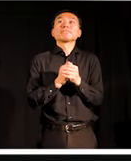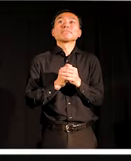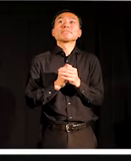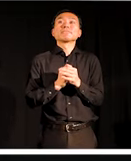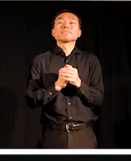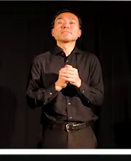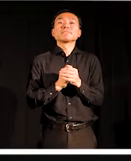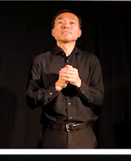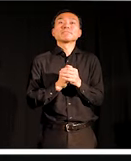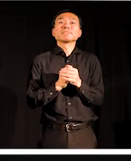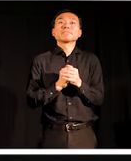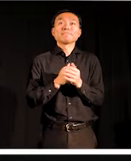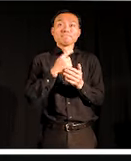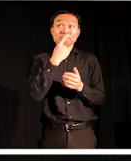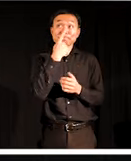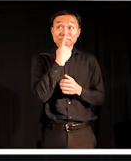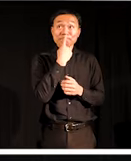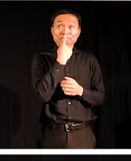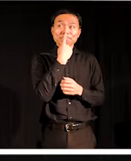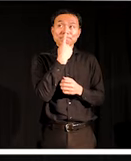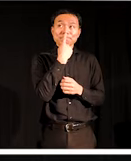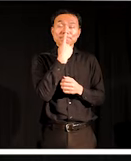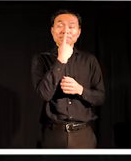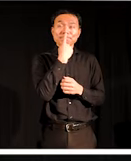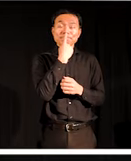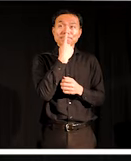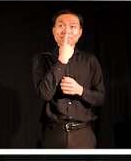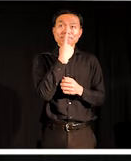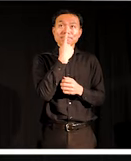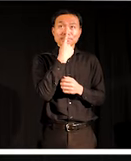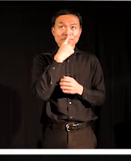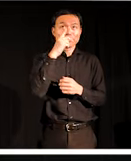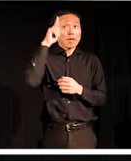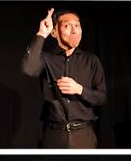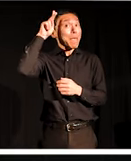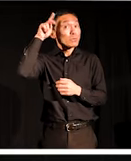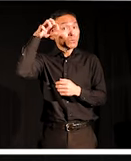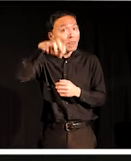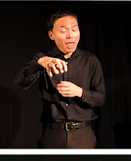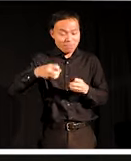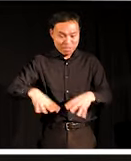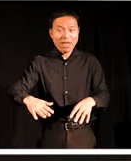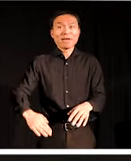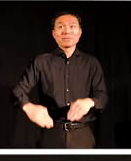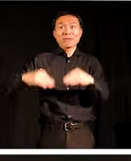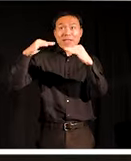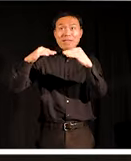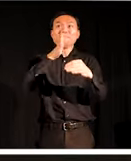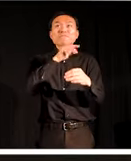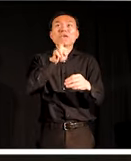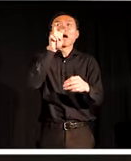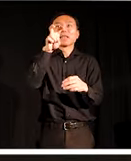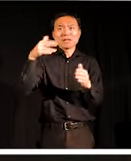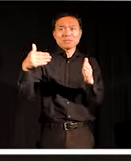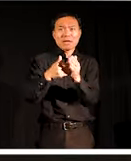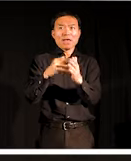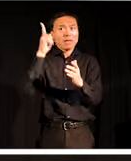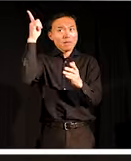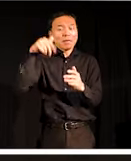えあの僕がえペルーで生まれ育ちましてあの20歳までなんですけど